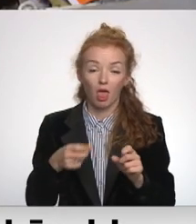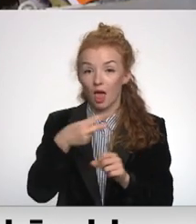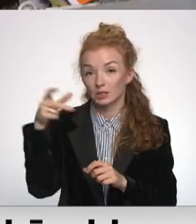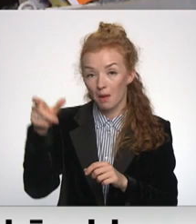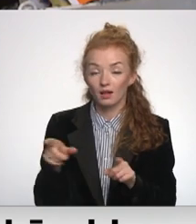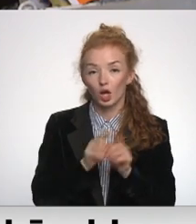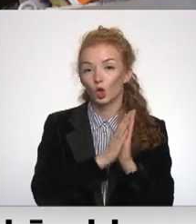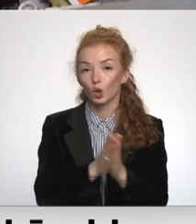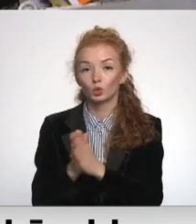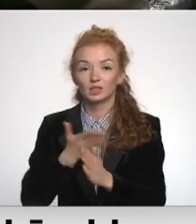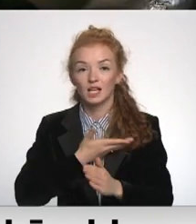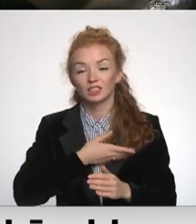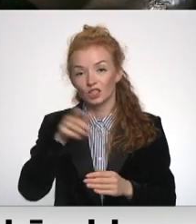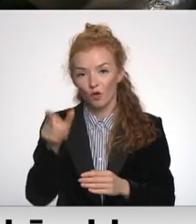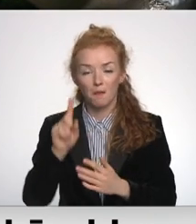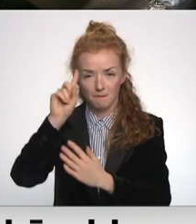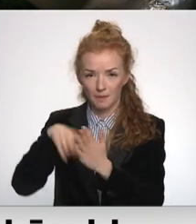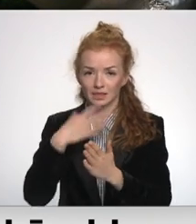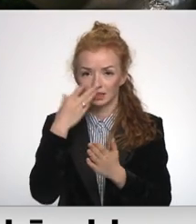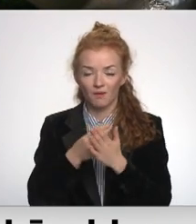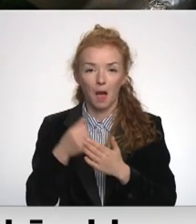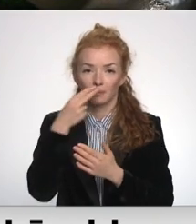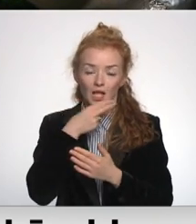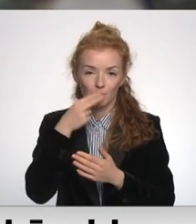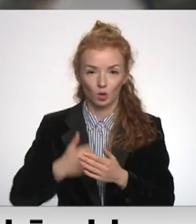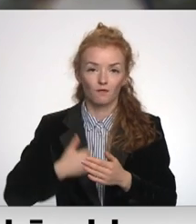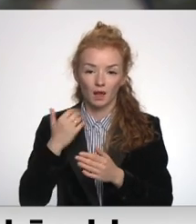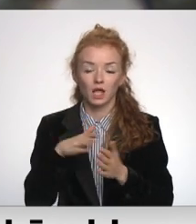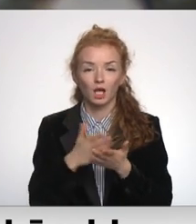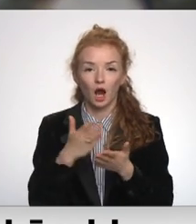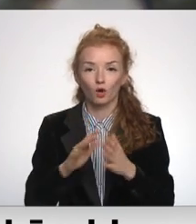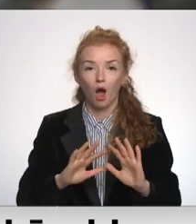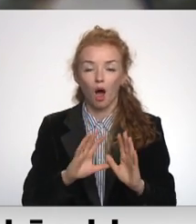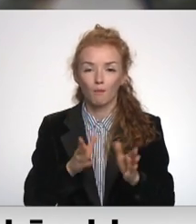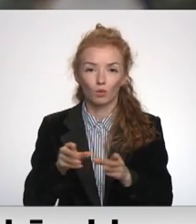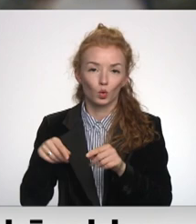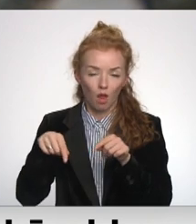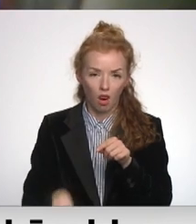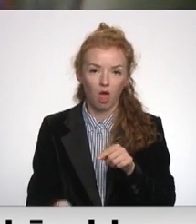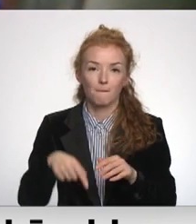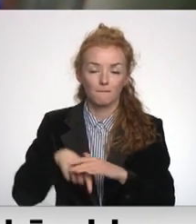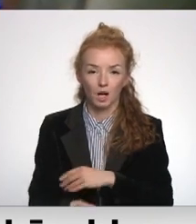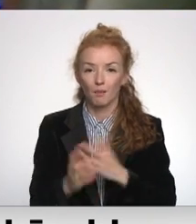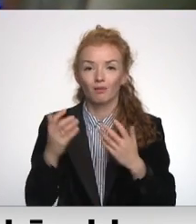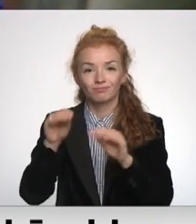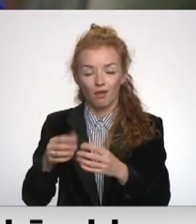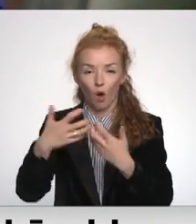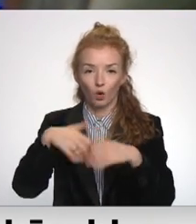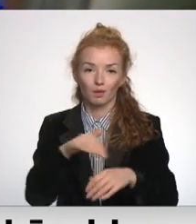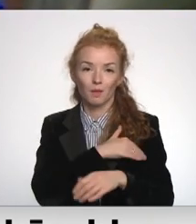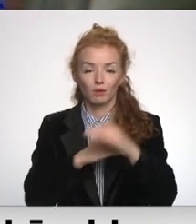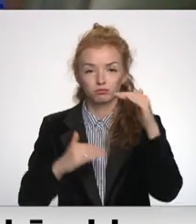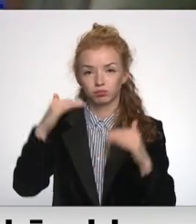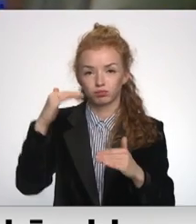aicina iedzīvotājus prasīt no sava apsaimniekotāja sakārtot apkuras sistēmas pagrabā, uzstādot iekārtas, kas automātiski regulē temperatūru atkarībā